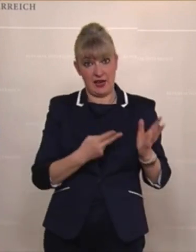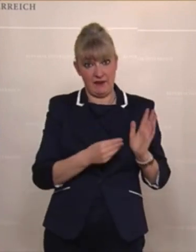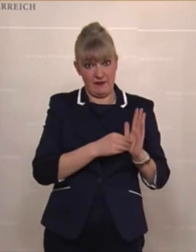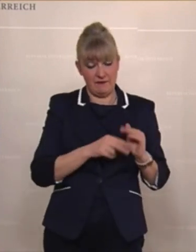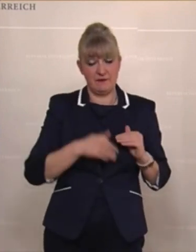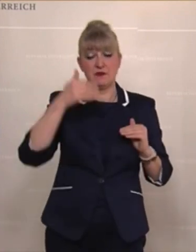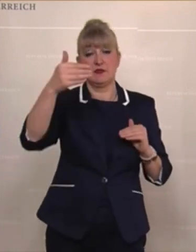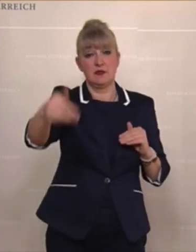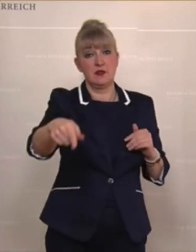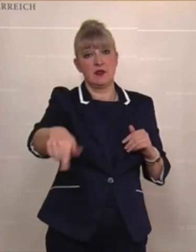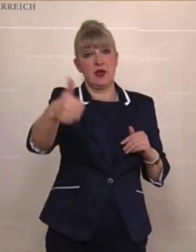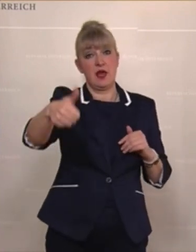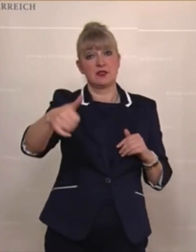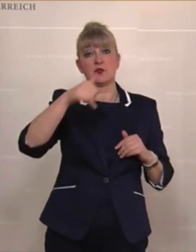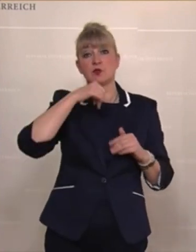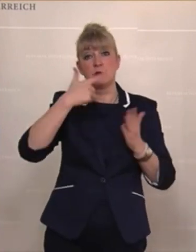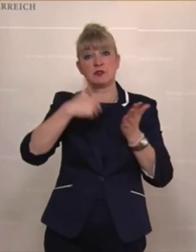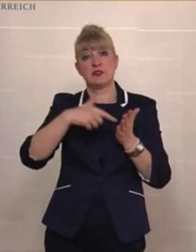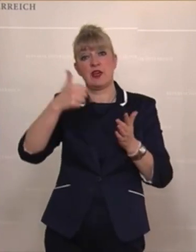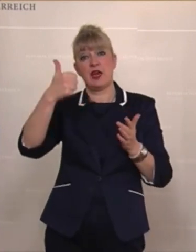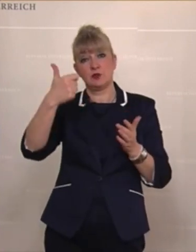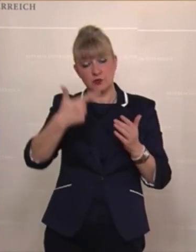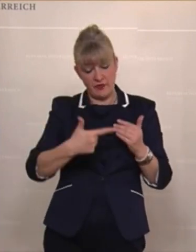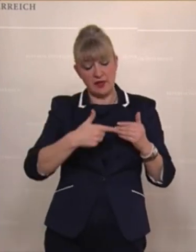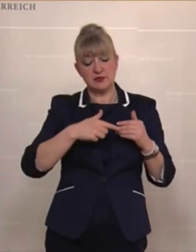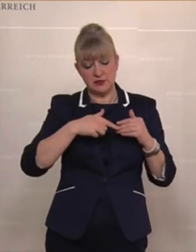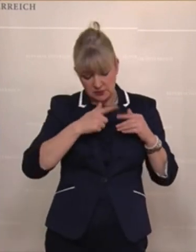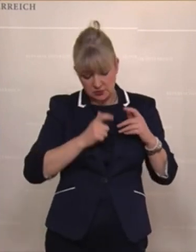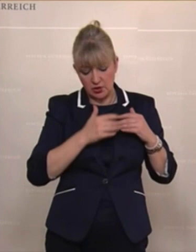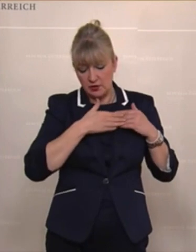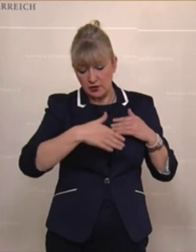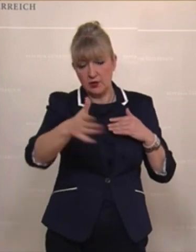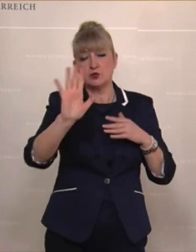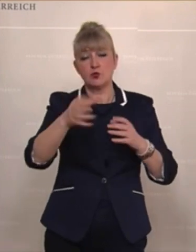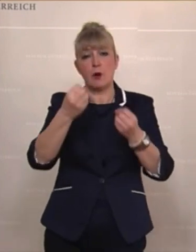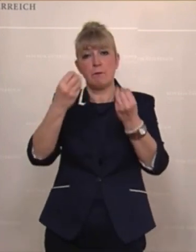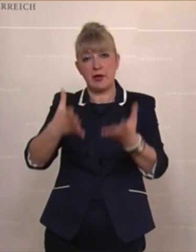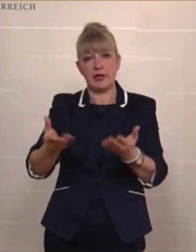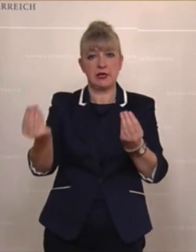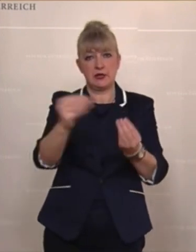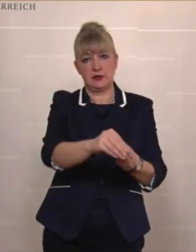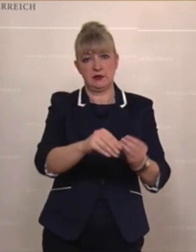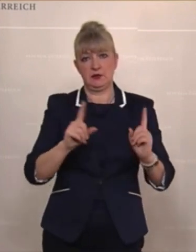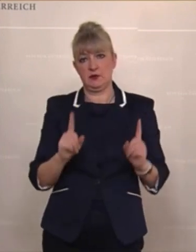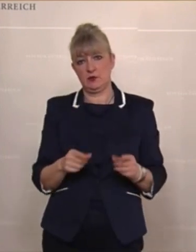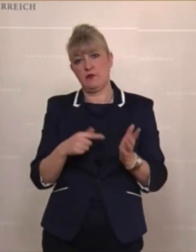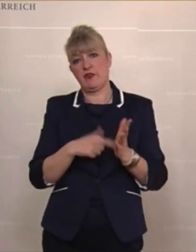Regelung, am 1. Oktober 2021, einen Bericht über die Ergebnisse vorzulegen.